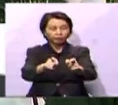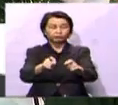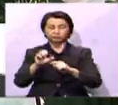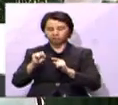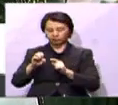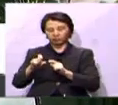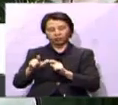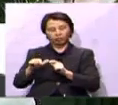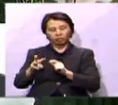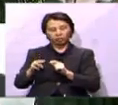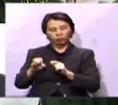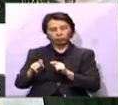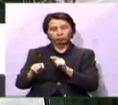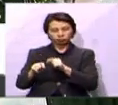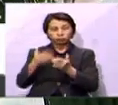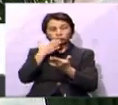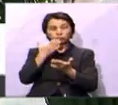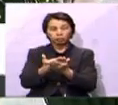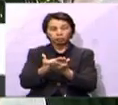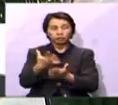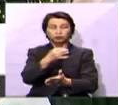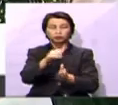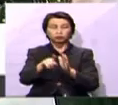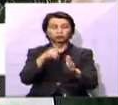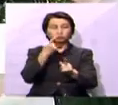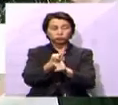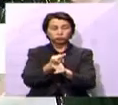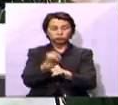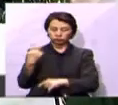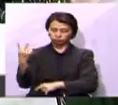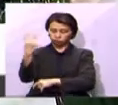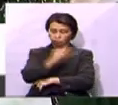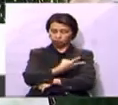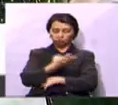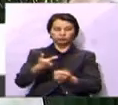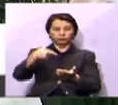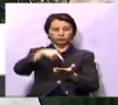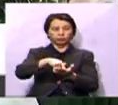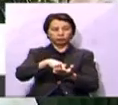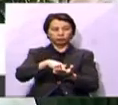perkara yang sangat baik. Dan kebetulan dua hari lagi akan